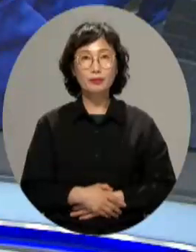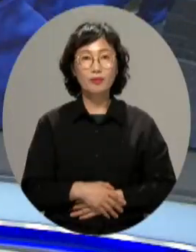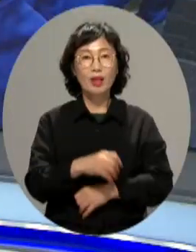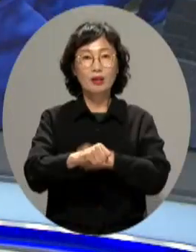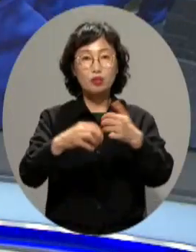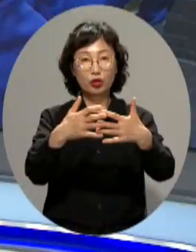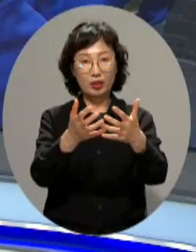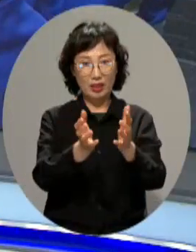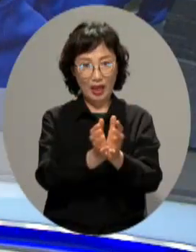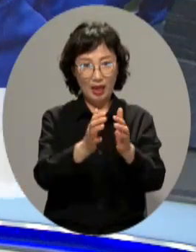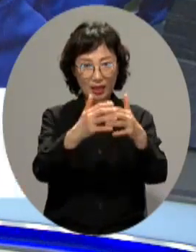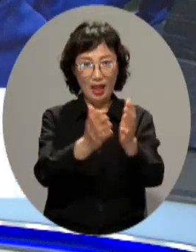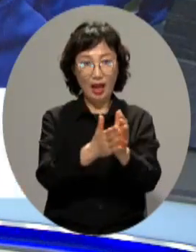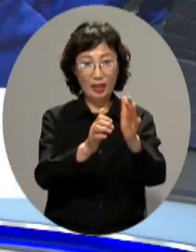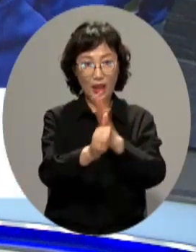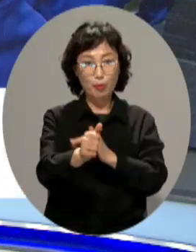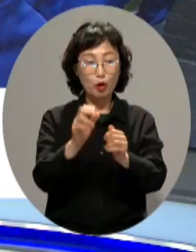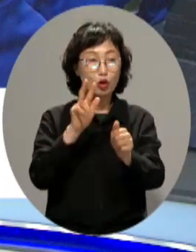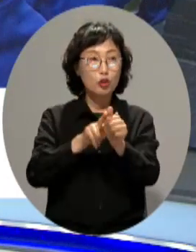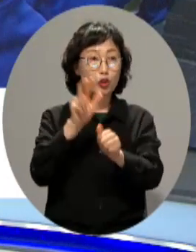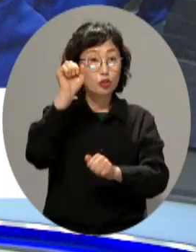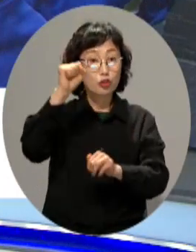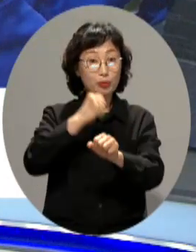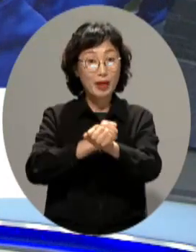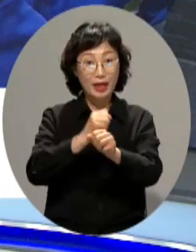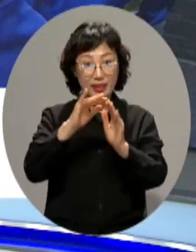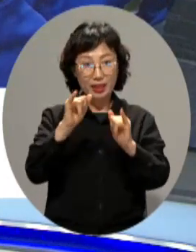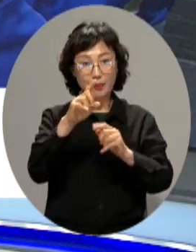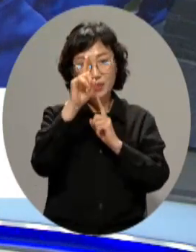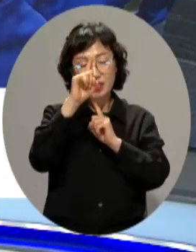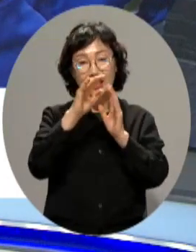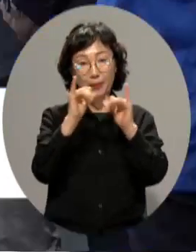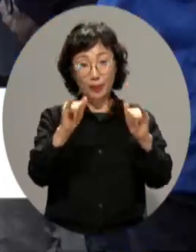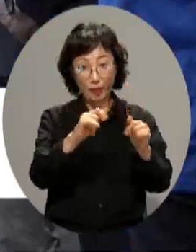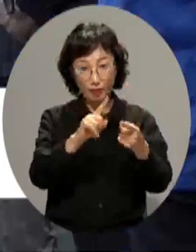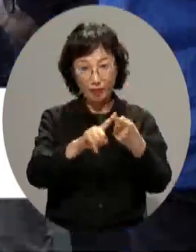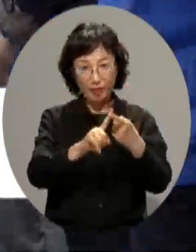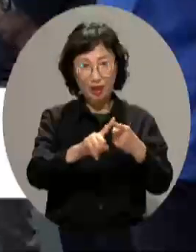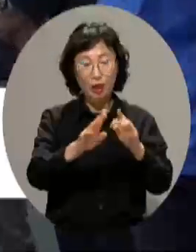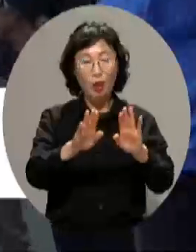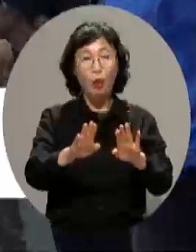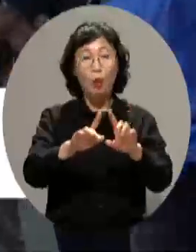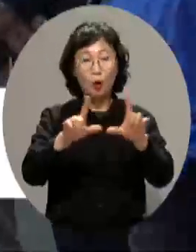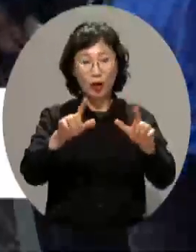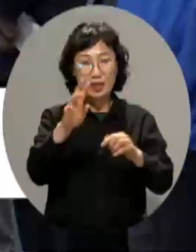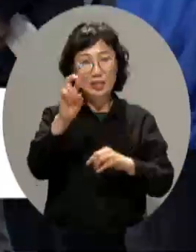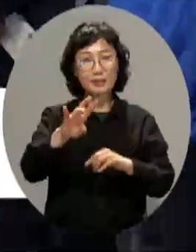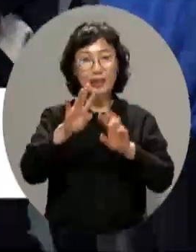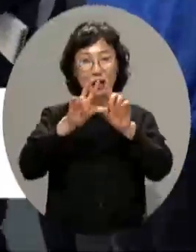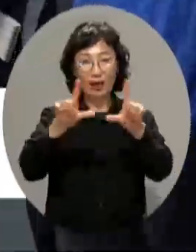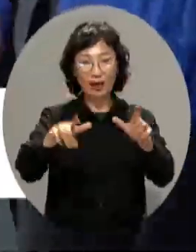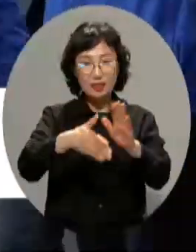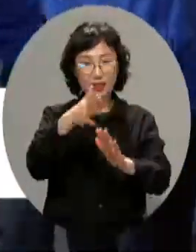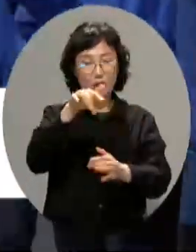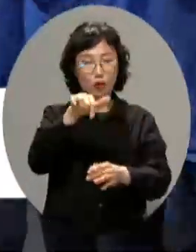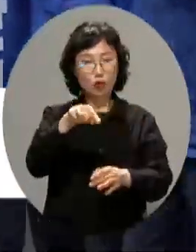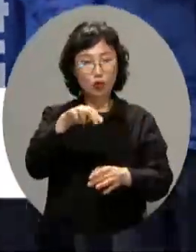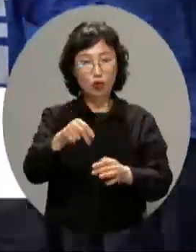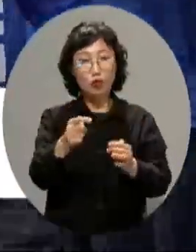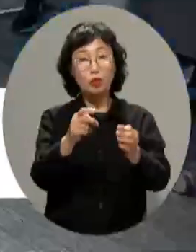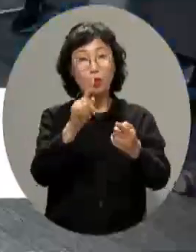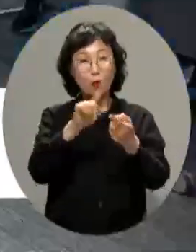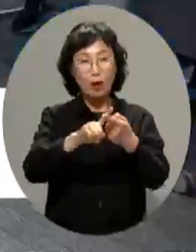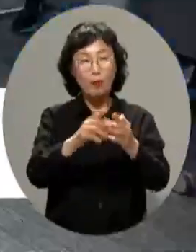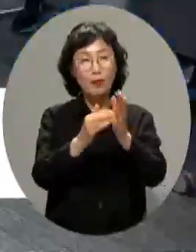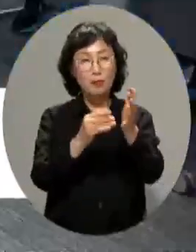민주당 당대표 에 출마한 이재명 의원 이 오는 1호에 돈에 민주당 소속 시장 군수 들과 비공개 회동을